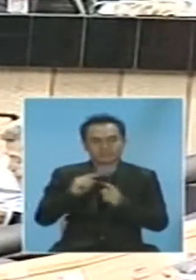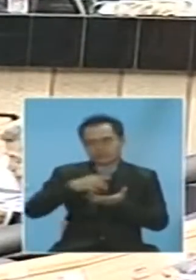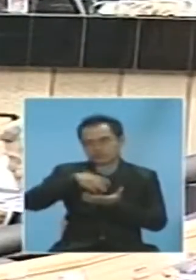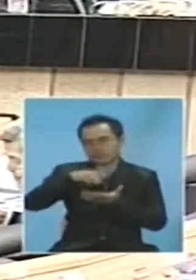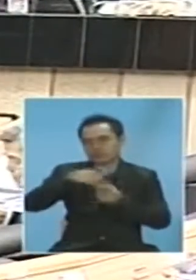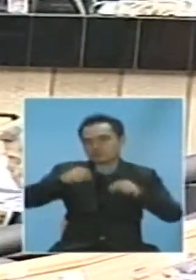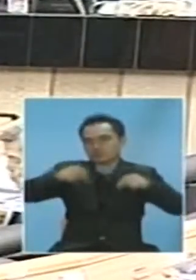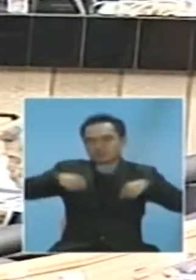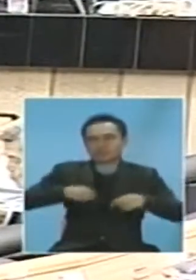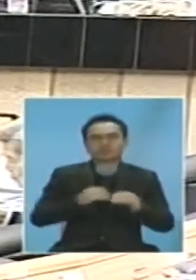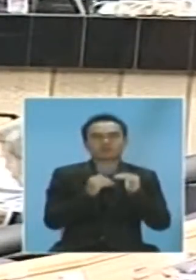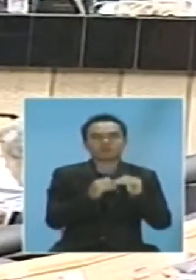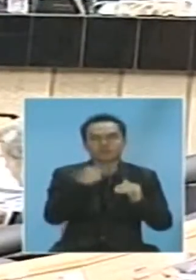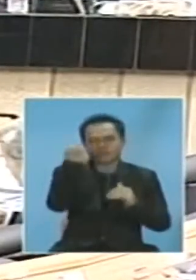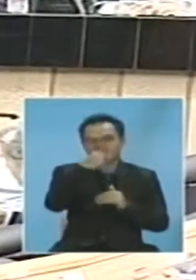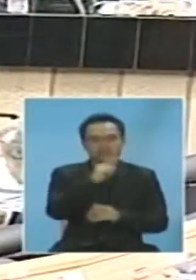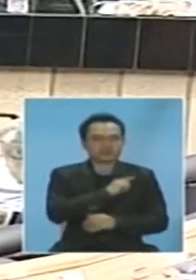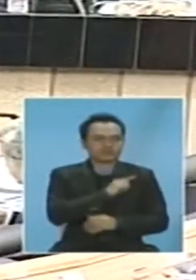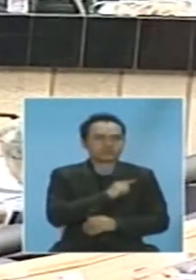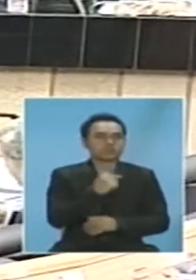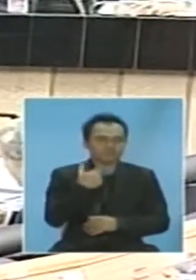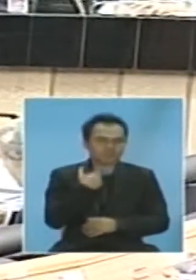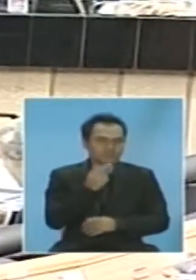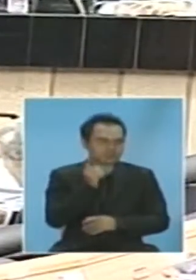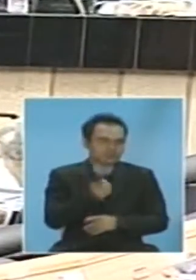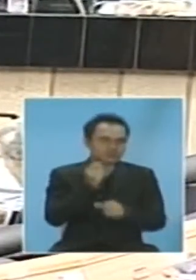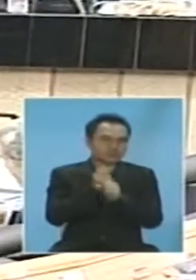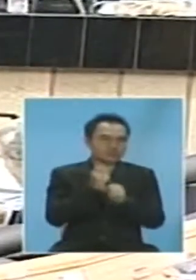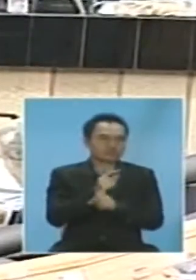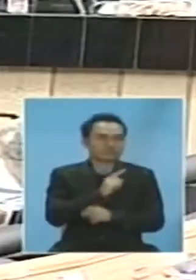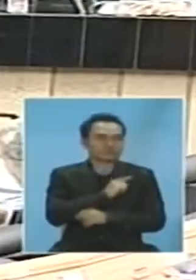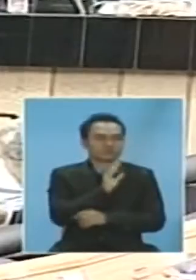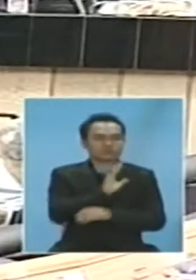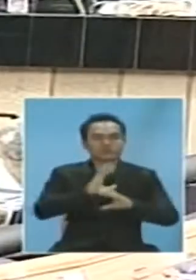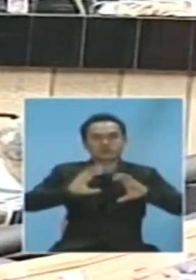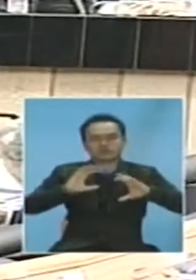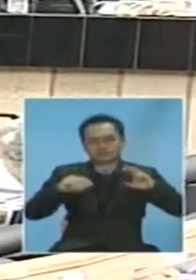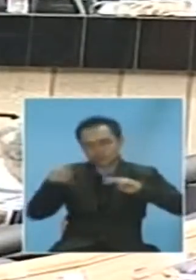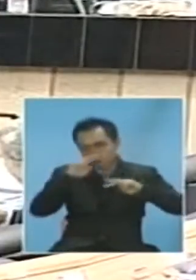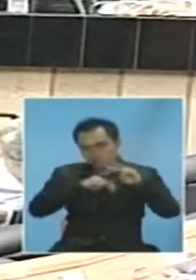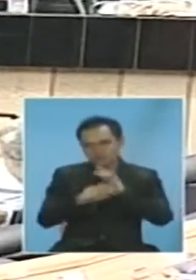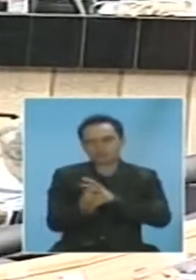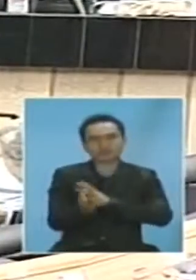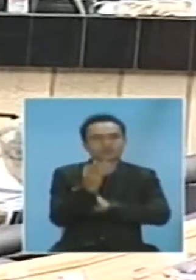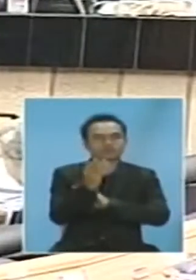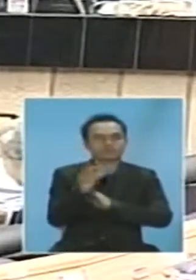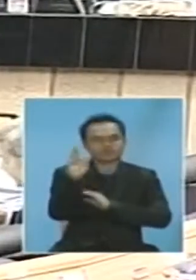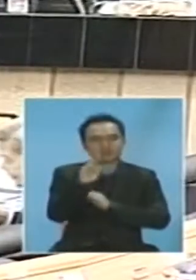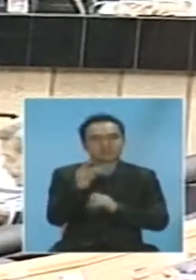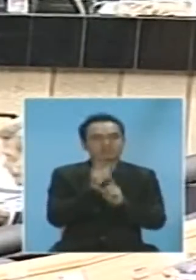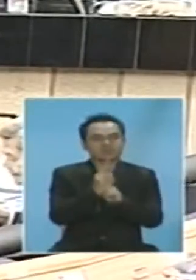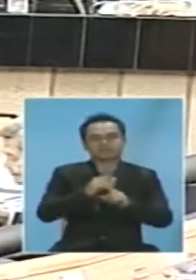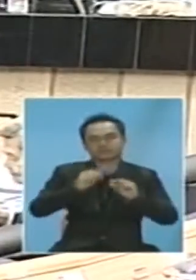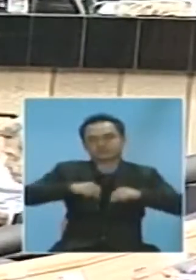าที่กำหนดผู้ที่รับผิดชอบไว้อย่างชัดเจนซึ่งก็ต้องเป็นหน้าที่ของรัฐในการที่จะไปบังคับใช้ในส่วนของสัญญานั้นค่